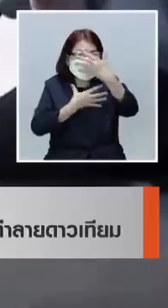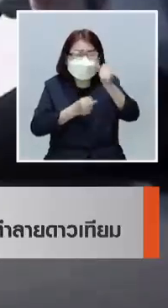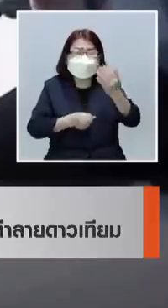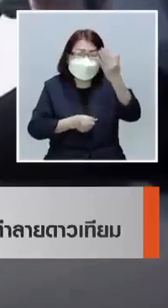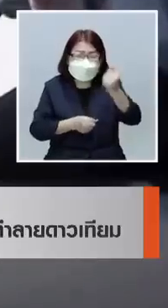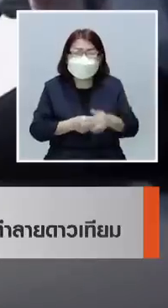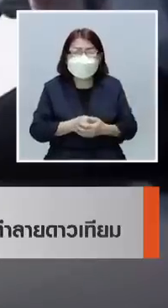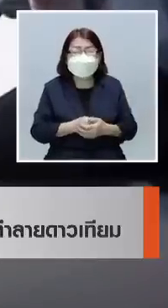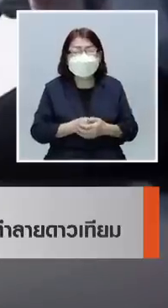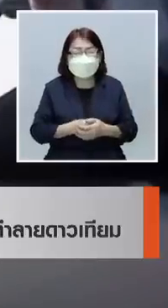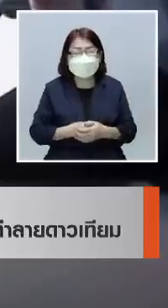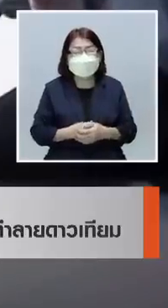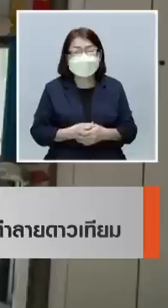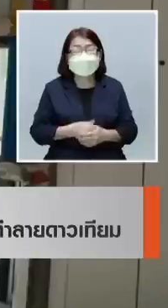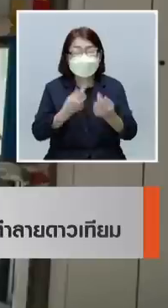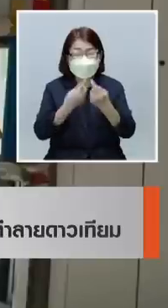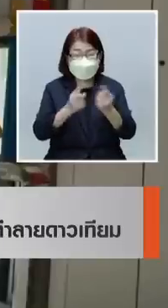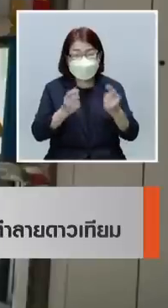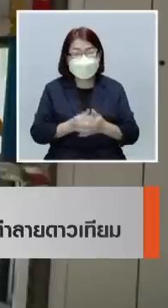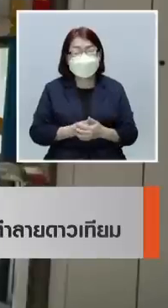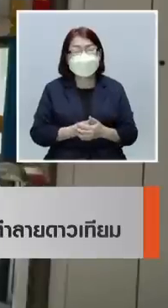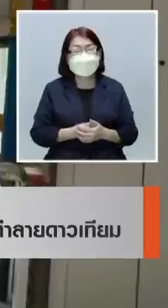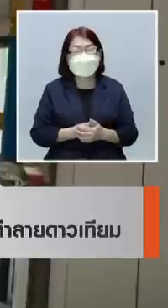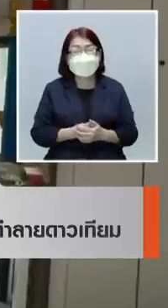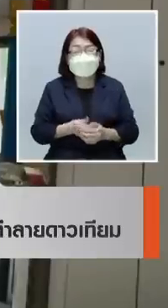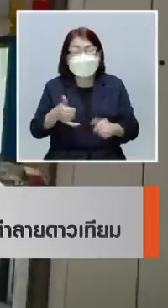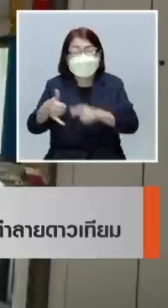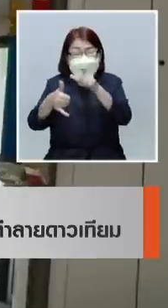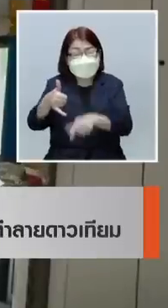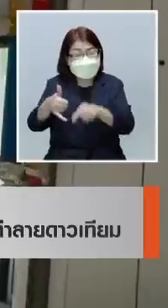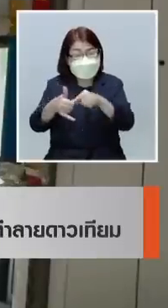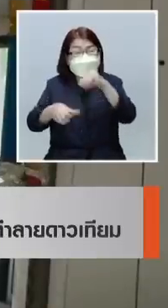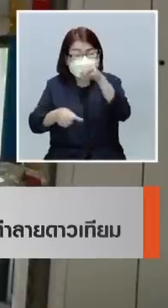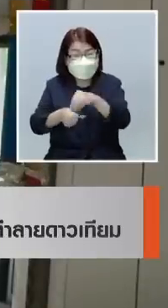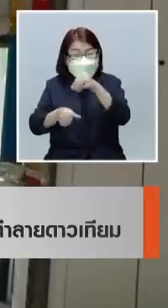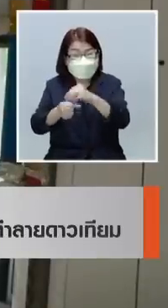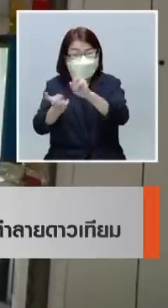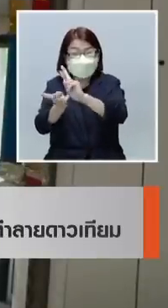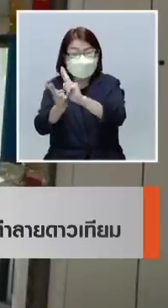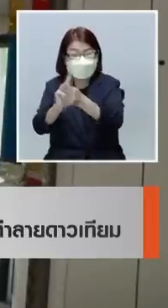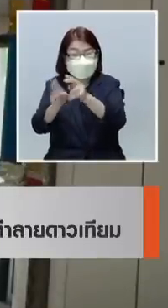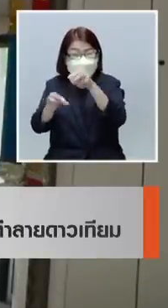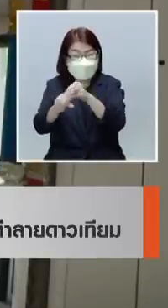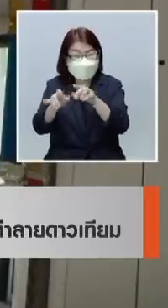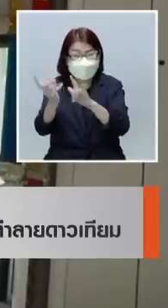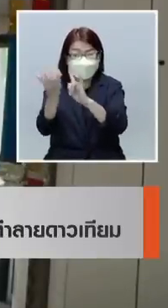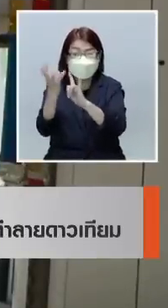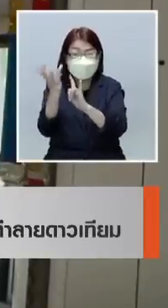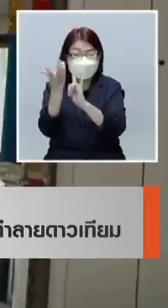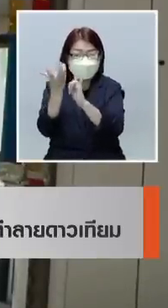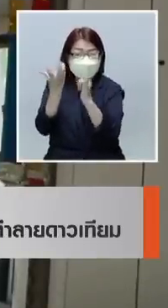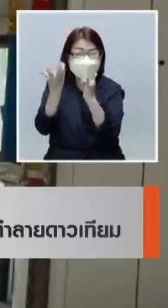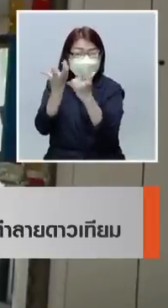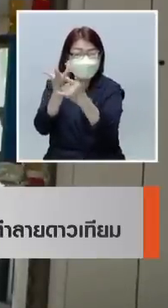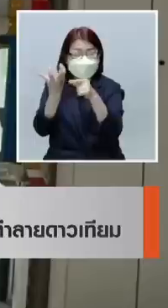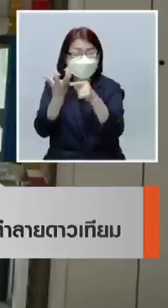สเซียค่ะขณะที่มาร์ควันเดเฮยนักบินอวกาศของ NASA ที่อยู่ ISS นะคะก็บอกว่าเรียก